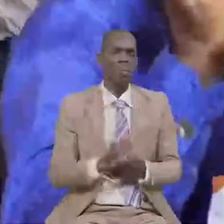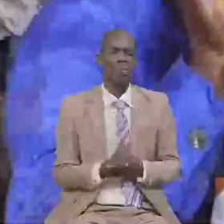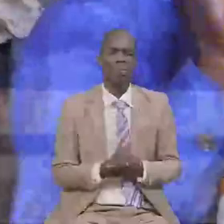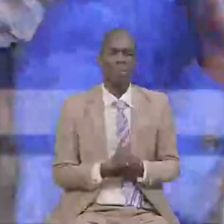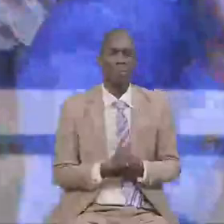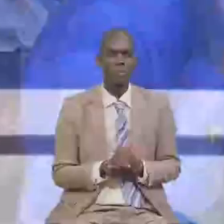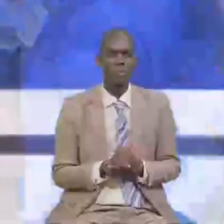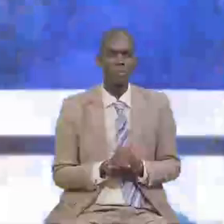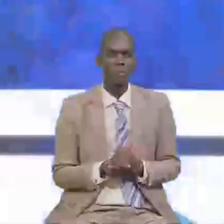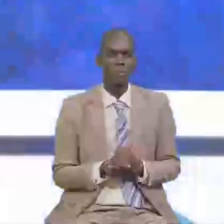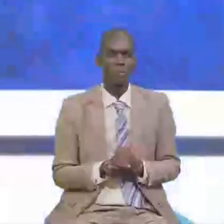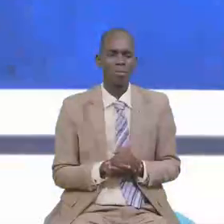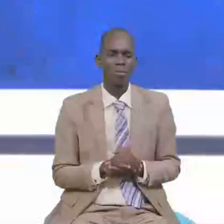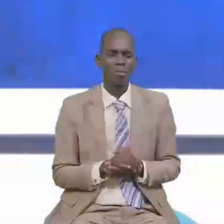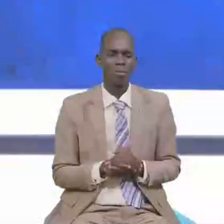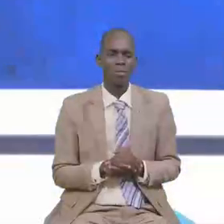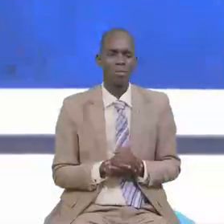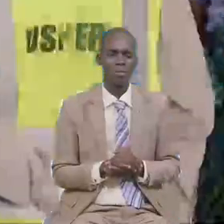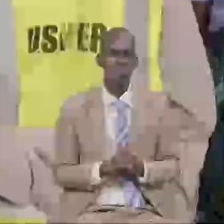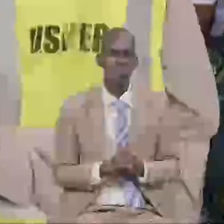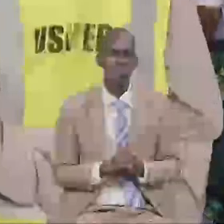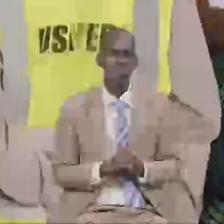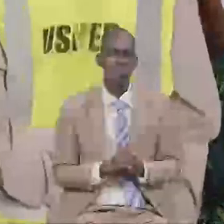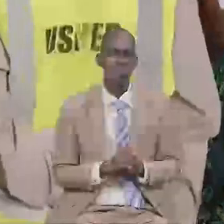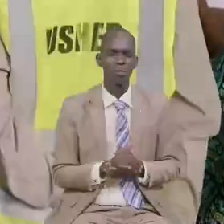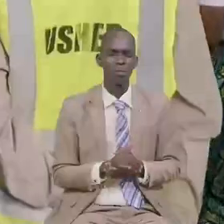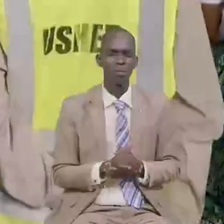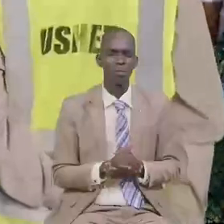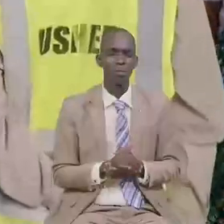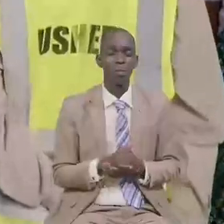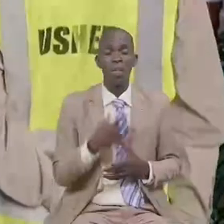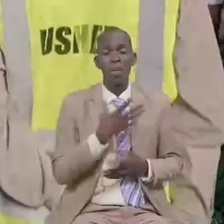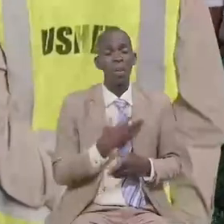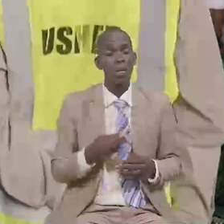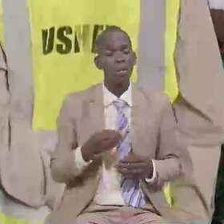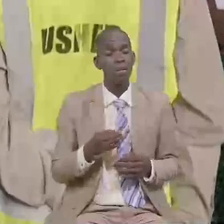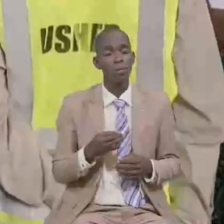miraculeusement, guéris-les maintenant au nom de Jésus-Christ.